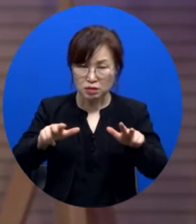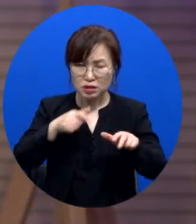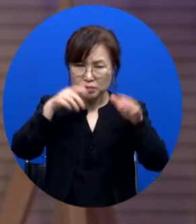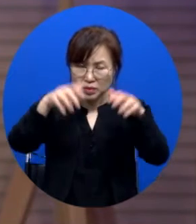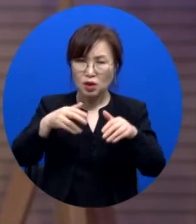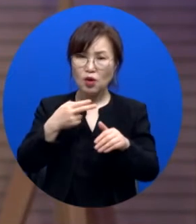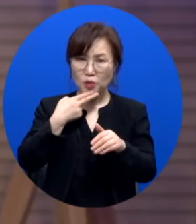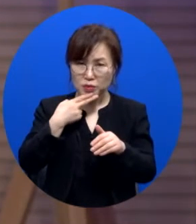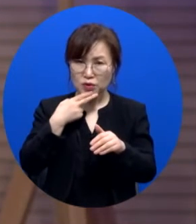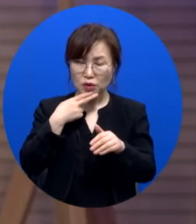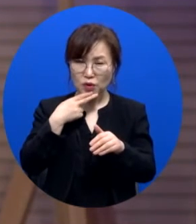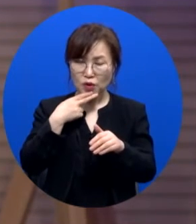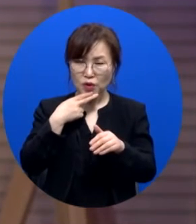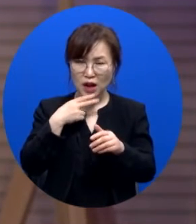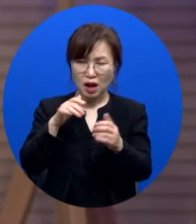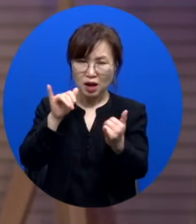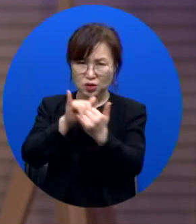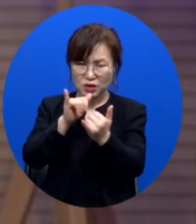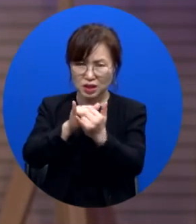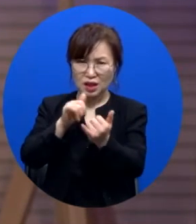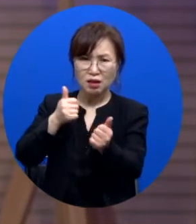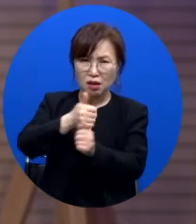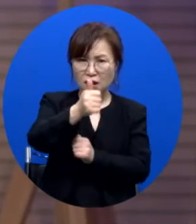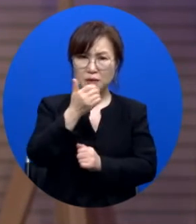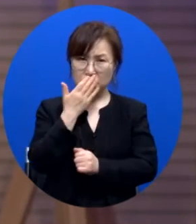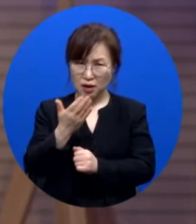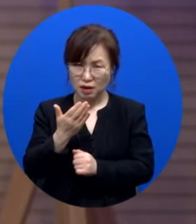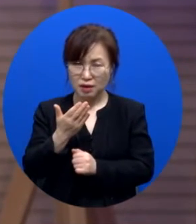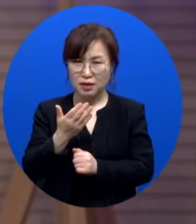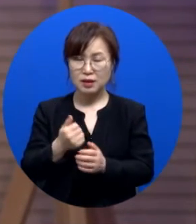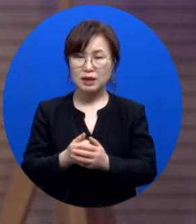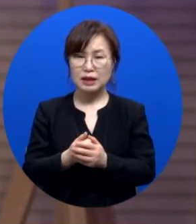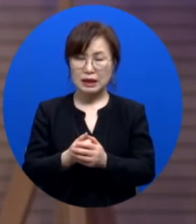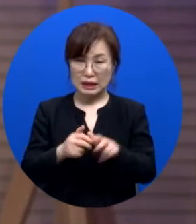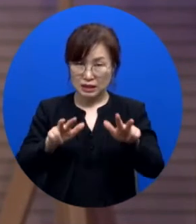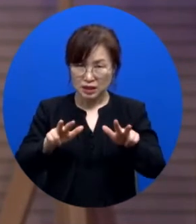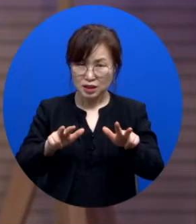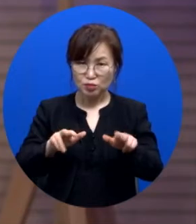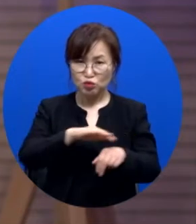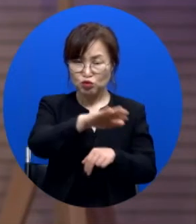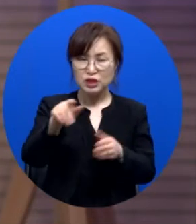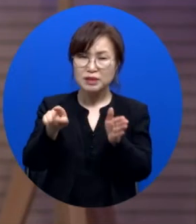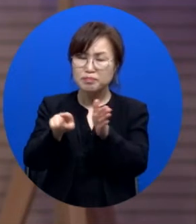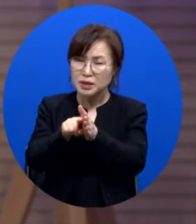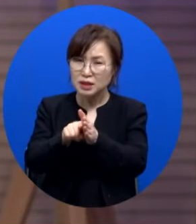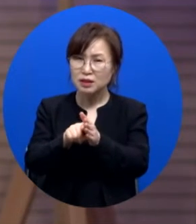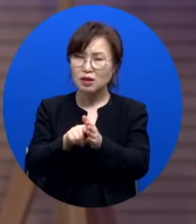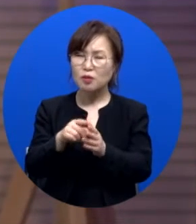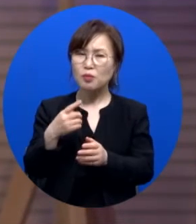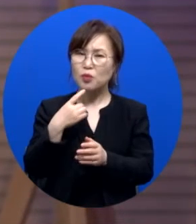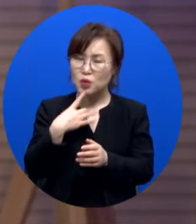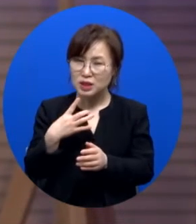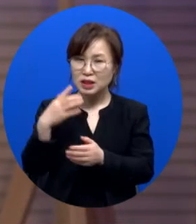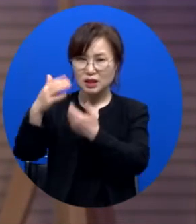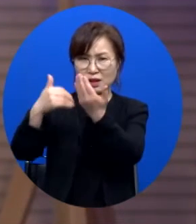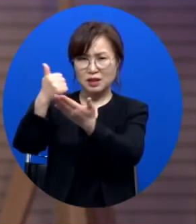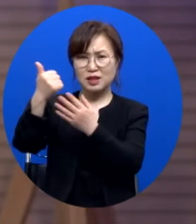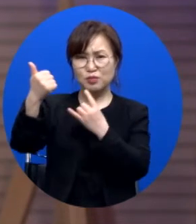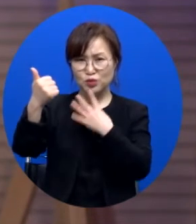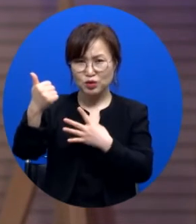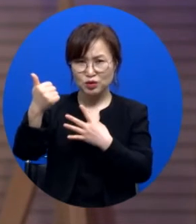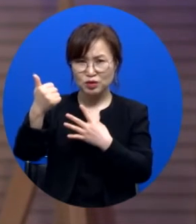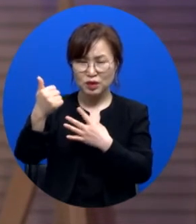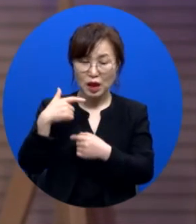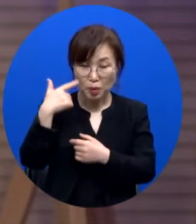간 적지를 폭격할 접근의 전지를 막을 수 있습니다 이제 우리가 의지하고 바라 볼 것은 하나님 밖에 없으니 우리